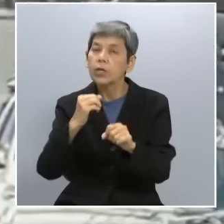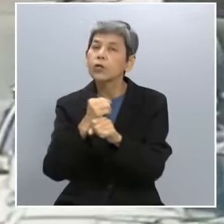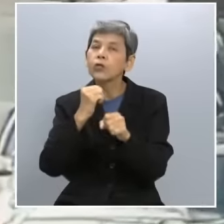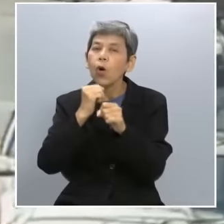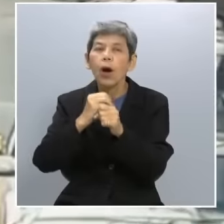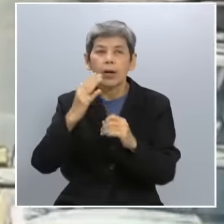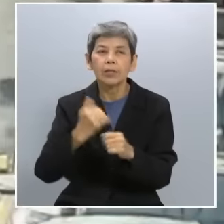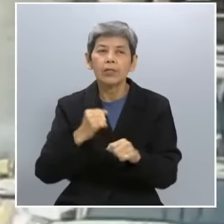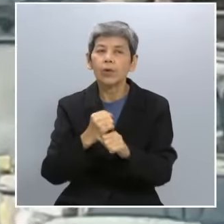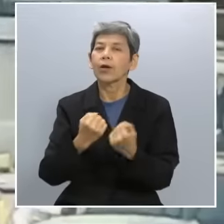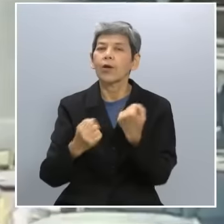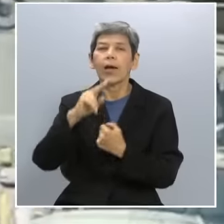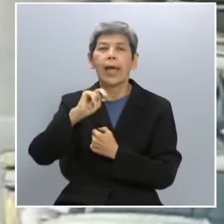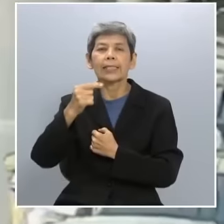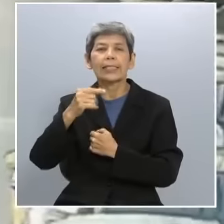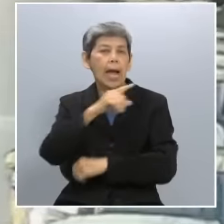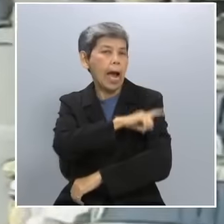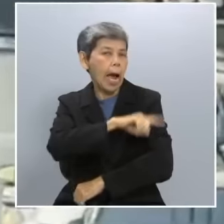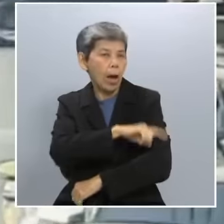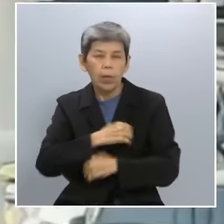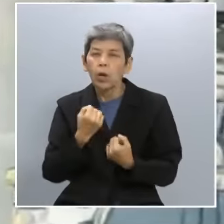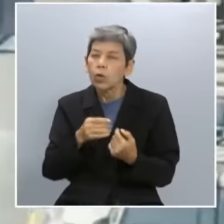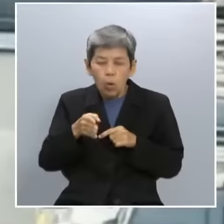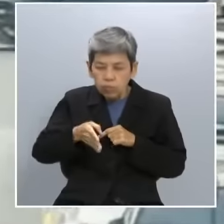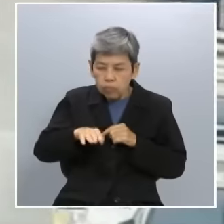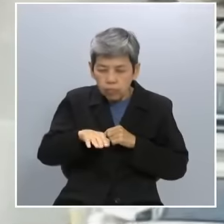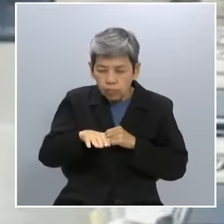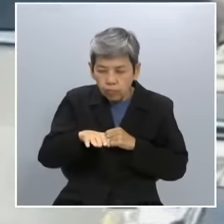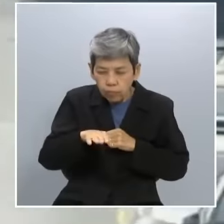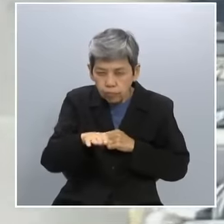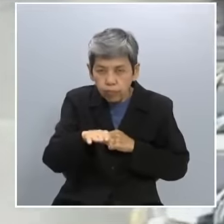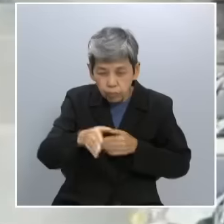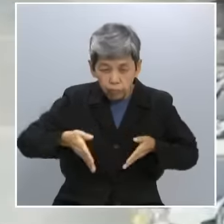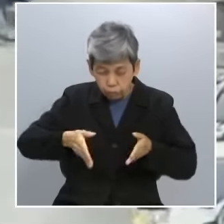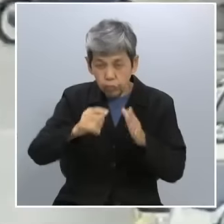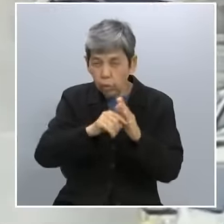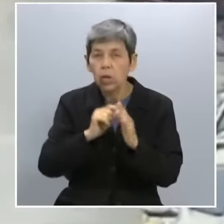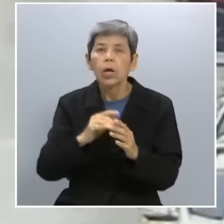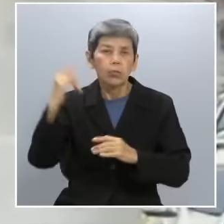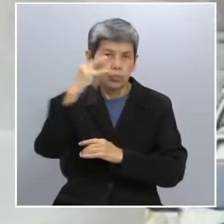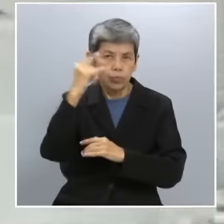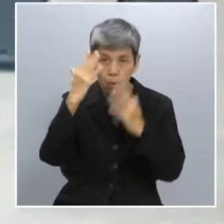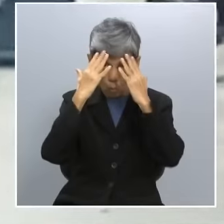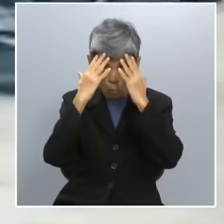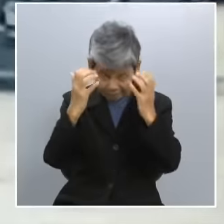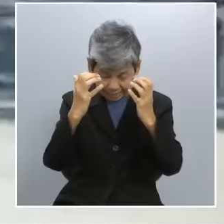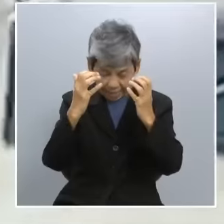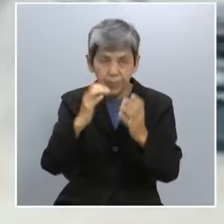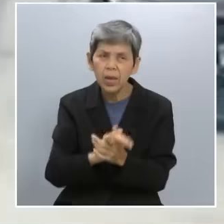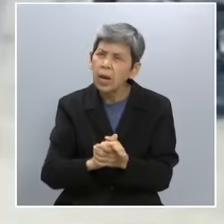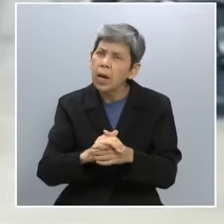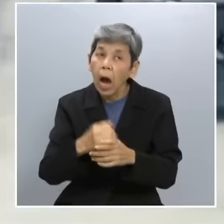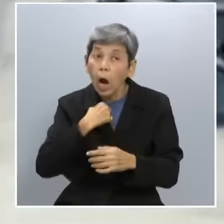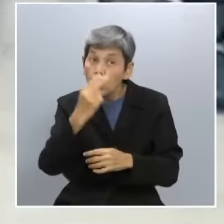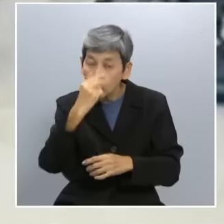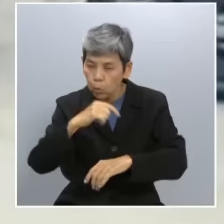รถ mgสีขาววิ่งมาตามถนนเพชรเกษมค่ะผ่านหน้าสนามบินหัวหินช่วงเวลานี้